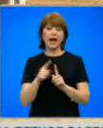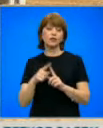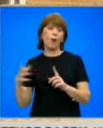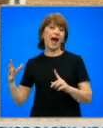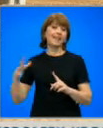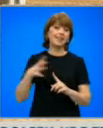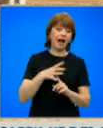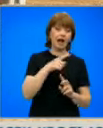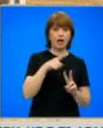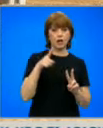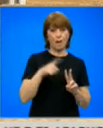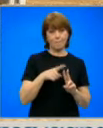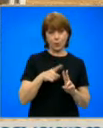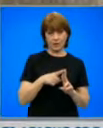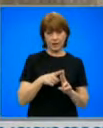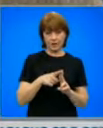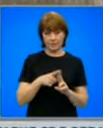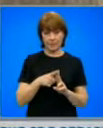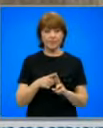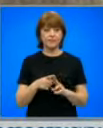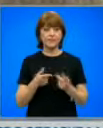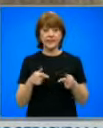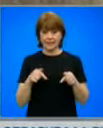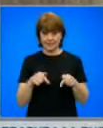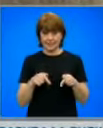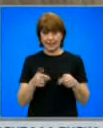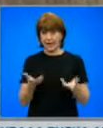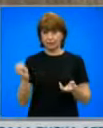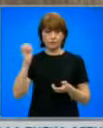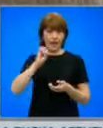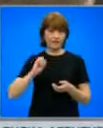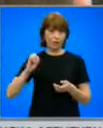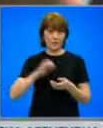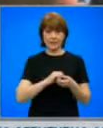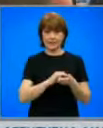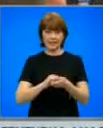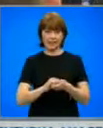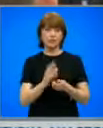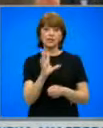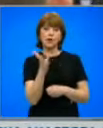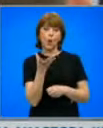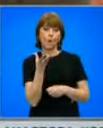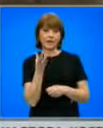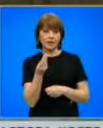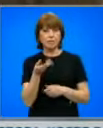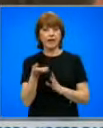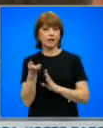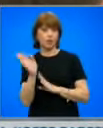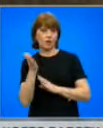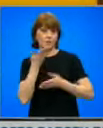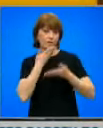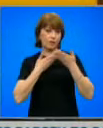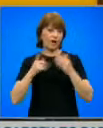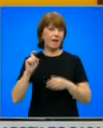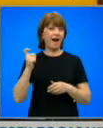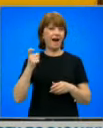да се отговори с единно решение на Евросъюза. Айде сега, като сме Европейски съюз, да се обединиме и като ходим да преговаряме с Газпром,